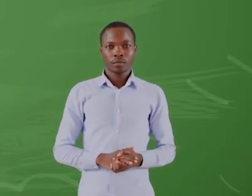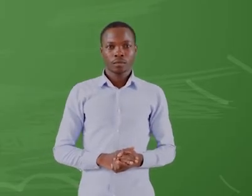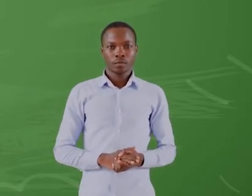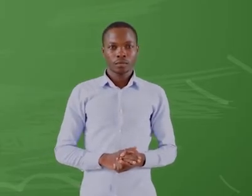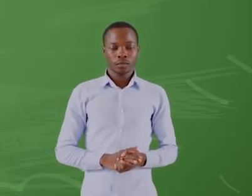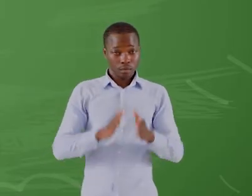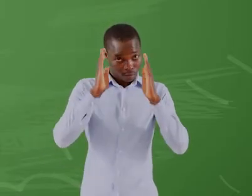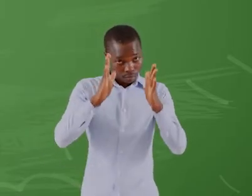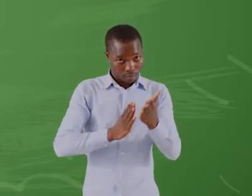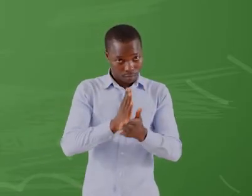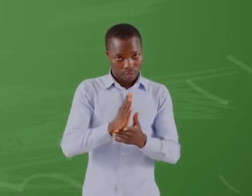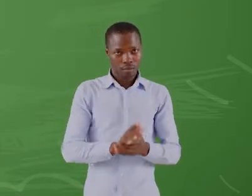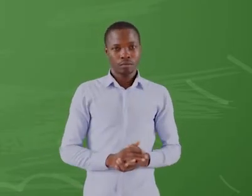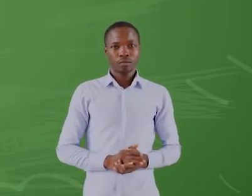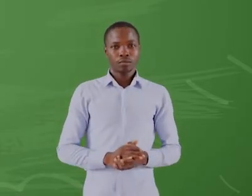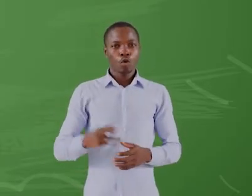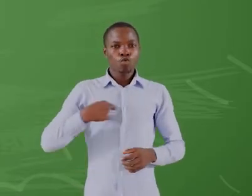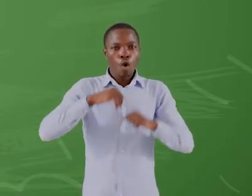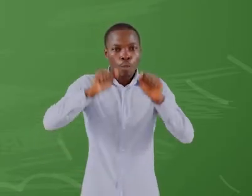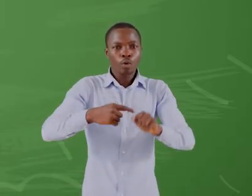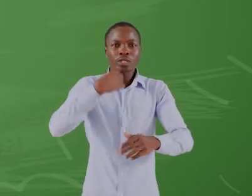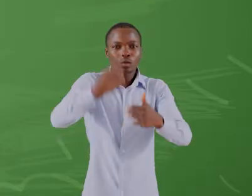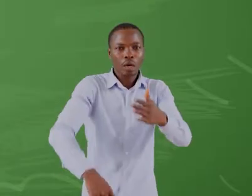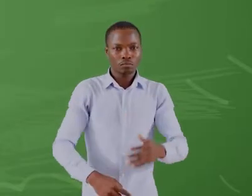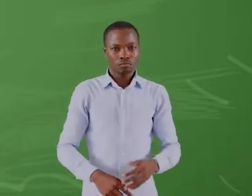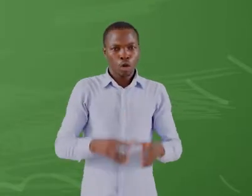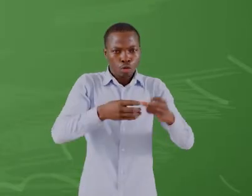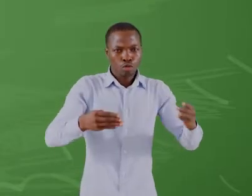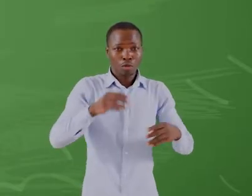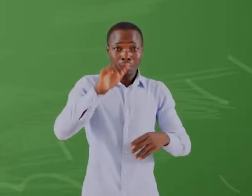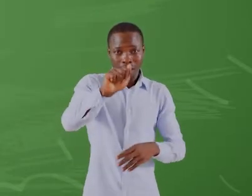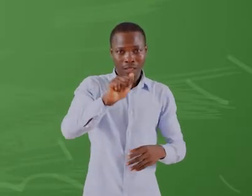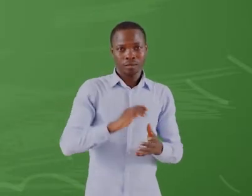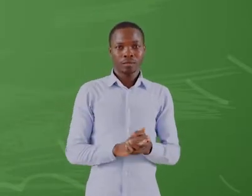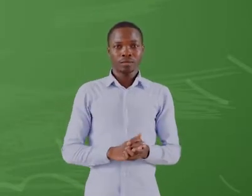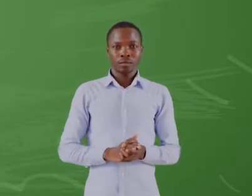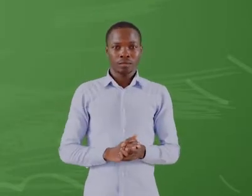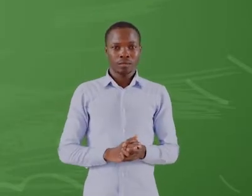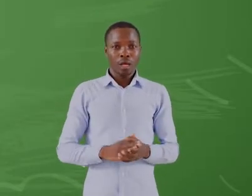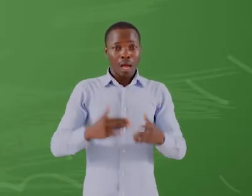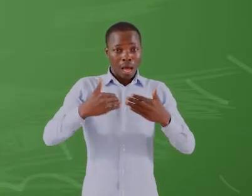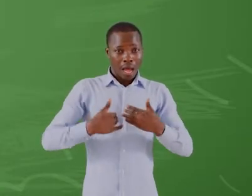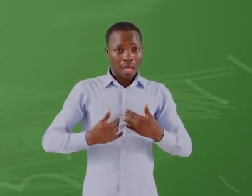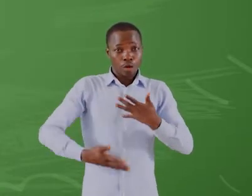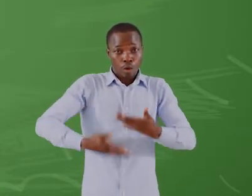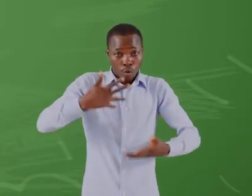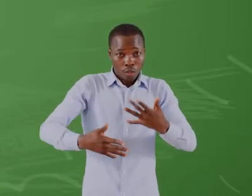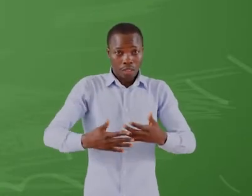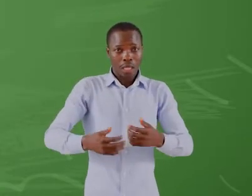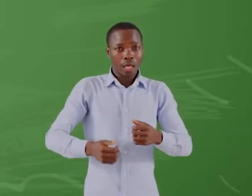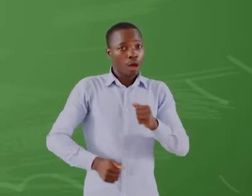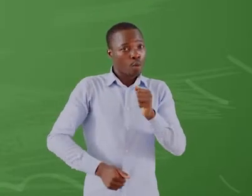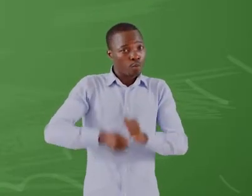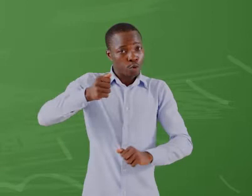27,77%. Quelle interprétation peut-on en faire? Le sol A, bien sûr, a une porosité plus élevée